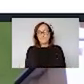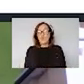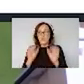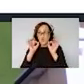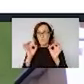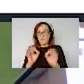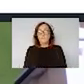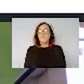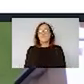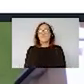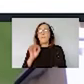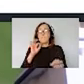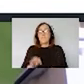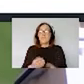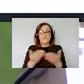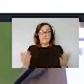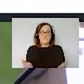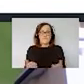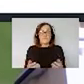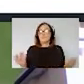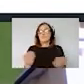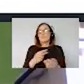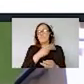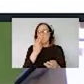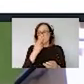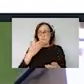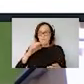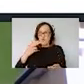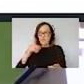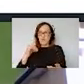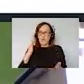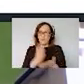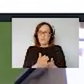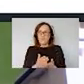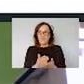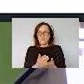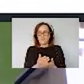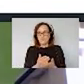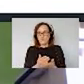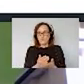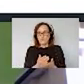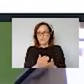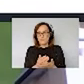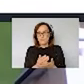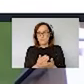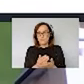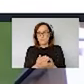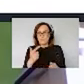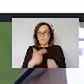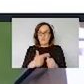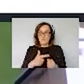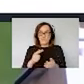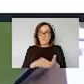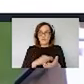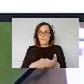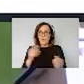Dobra. I drodzy Państwo, tak, widzę, że Pani Monika już się tak, tutaj 20 minut